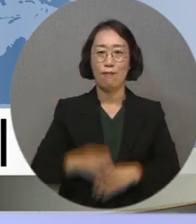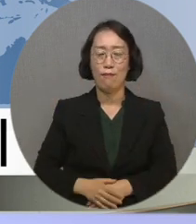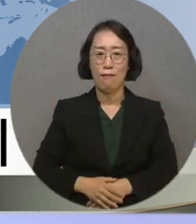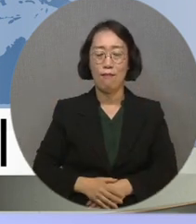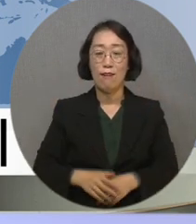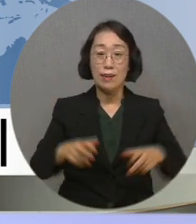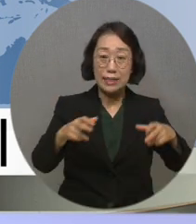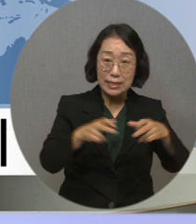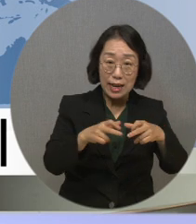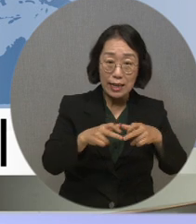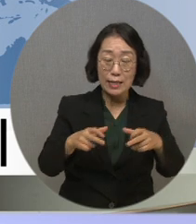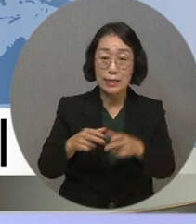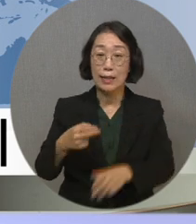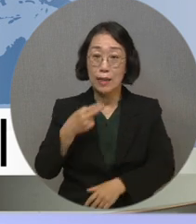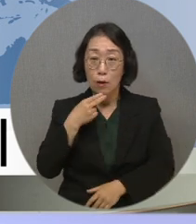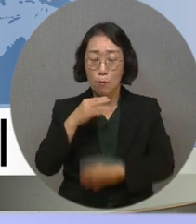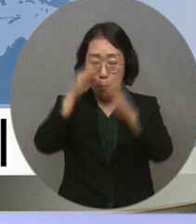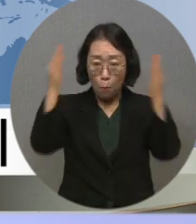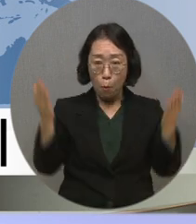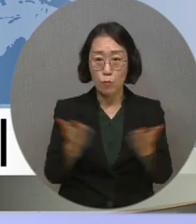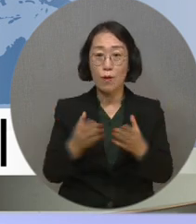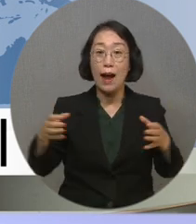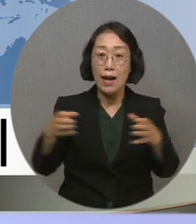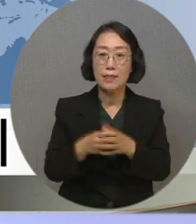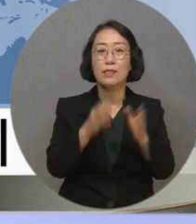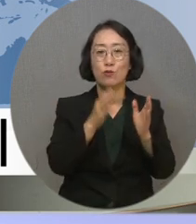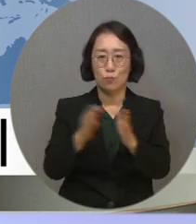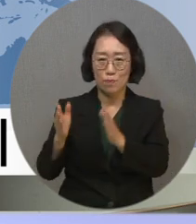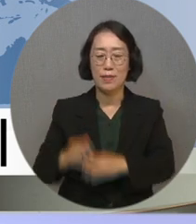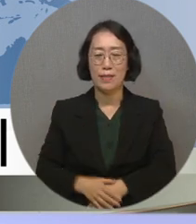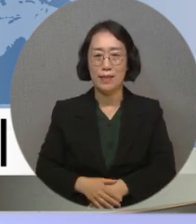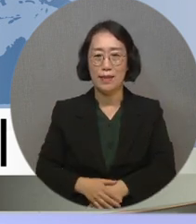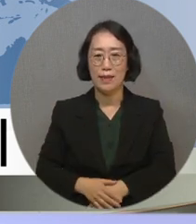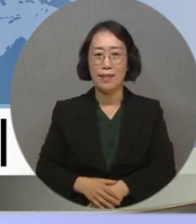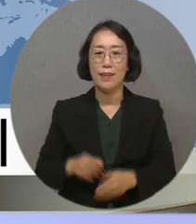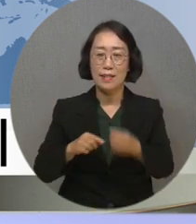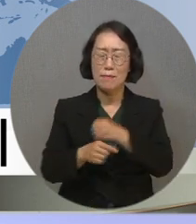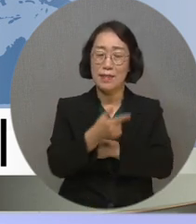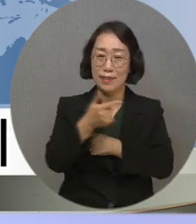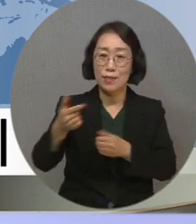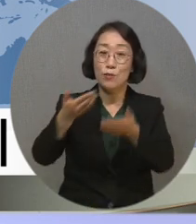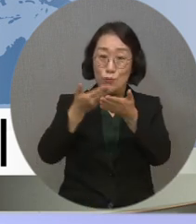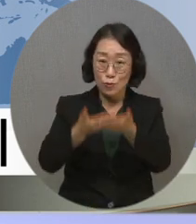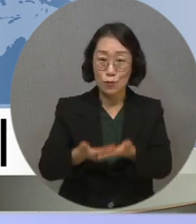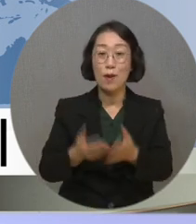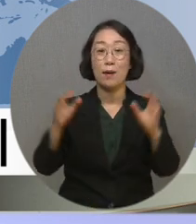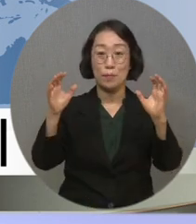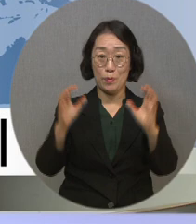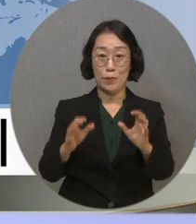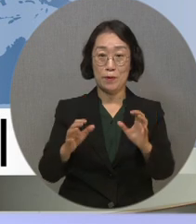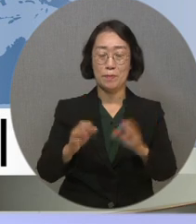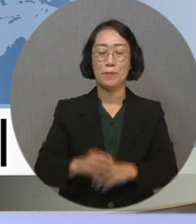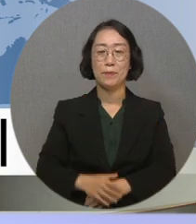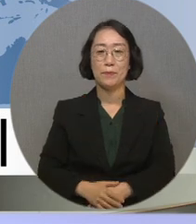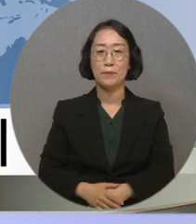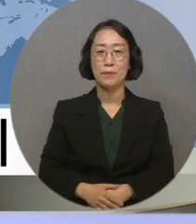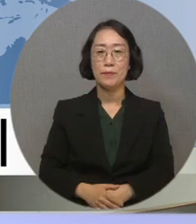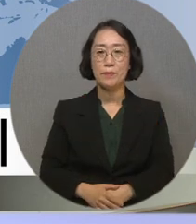장애인과 비장애인이 함께 기획하고 지역 주민들이 참여해 더욱 의미 있었는데요. 정은성 기자가 전합니다.